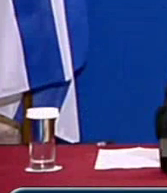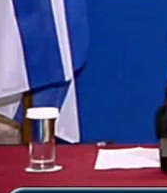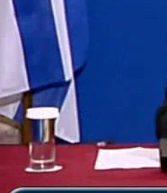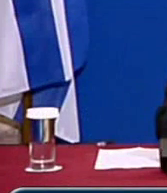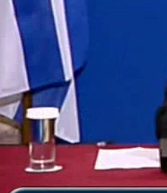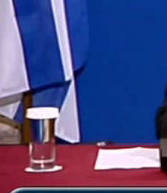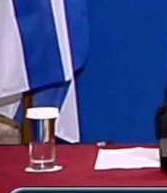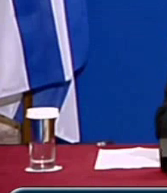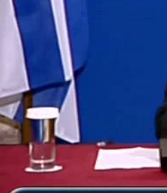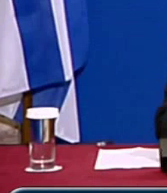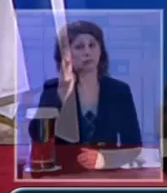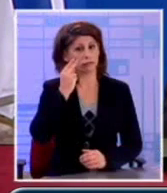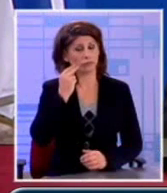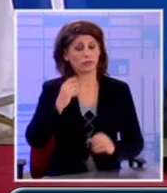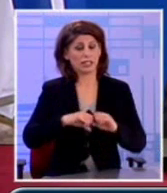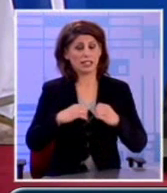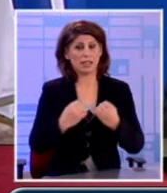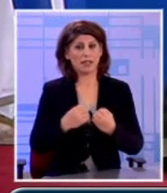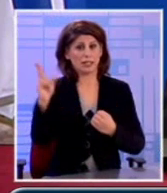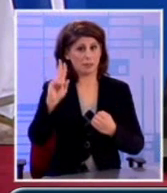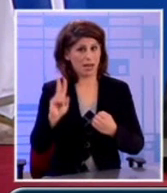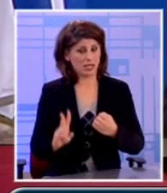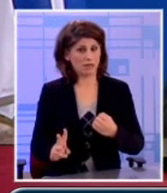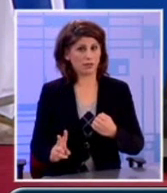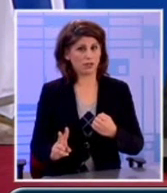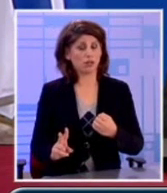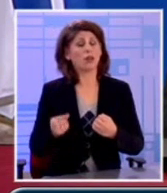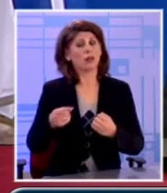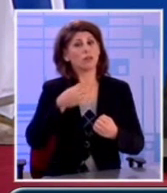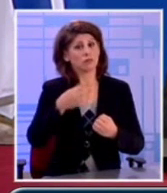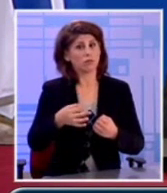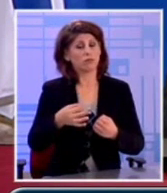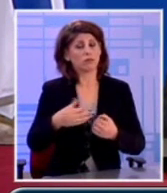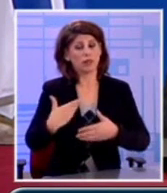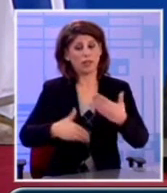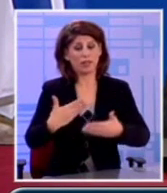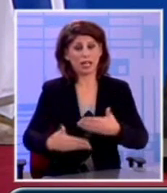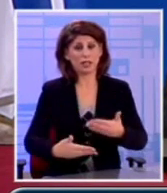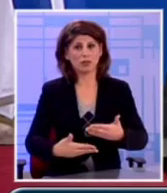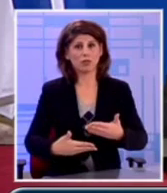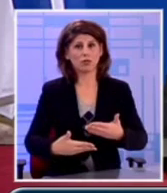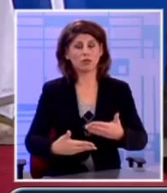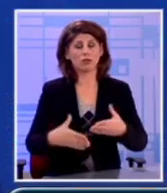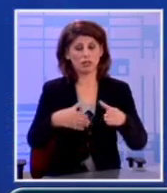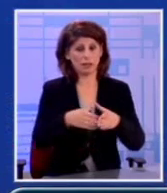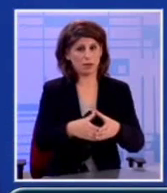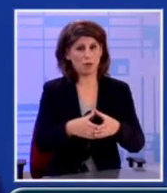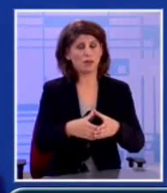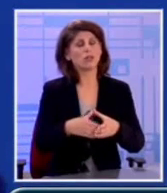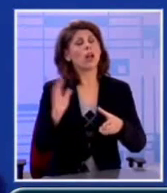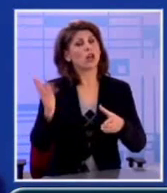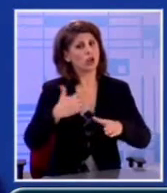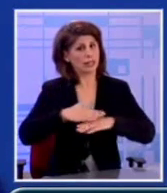Θα παρακολουθήσετε τη συνεδρίαση της Παρασκευής, που θα ορίσει την διαδικασία ενώπιον των Επιτροπών, και